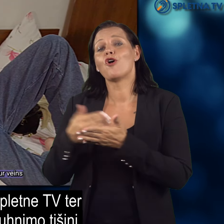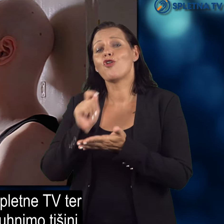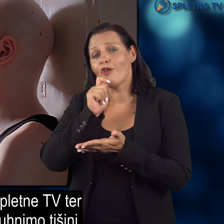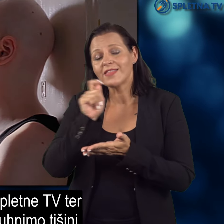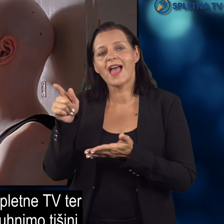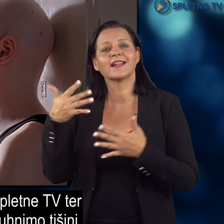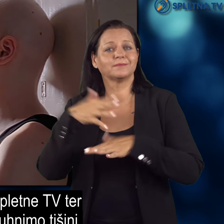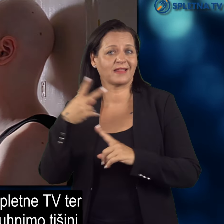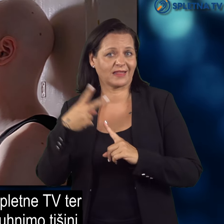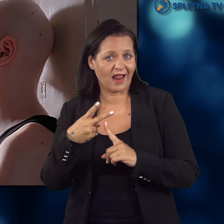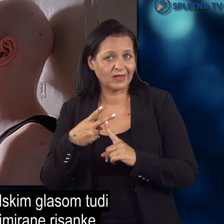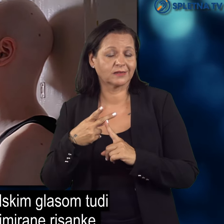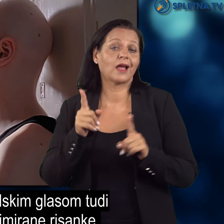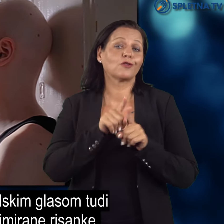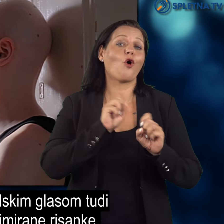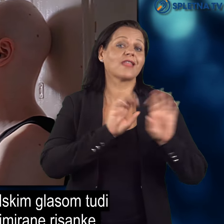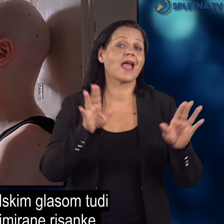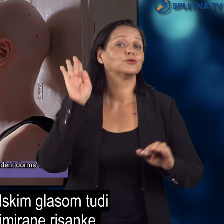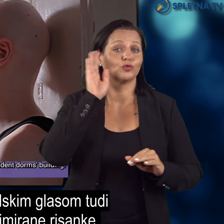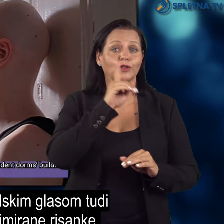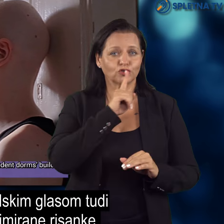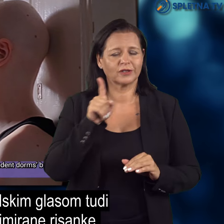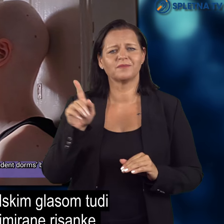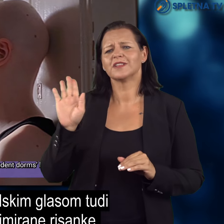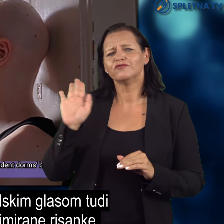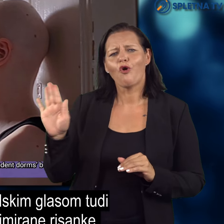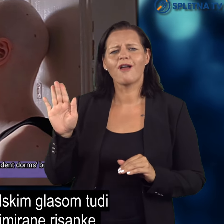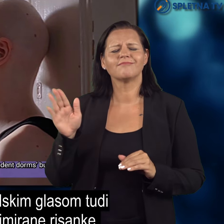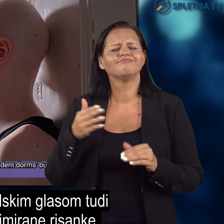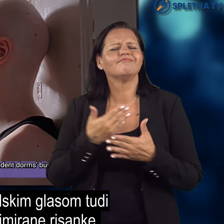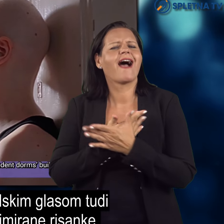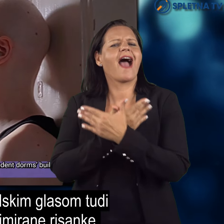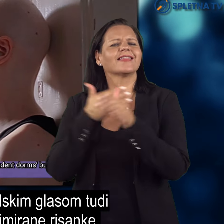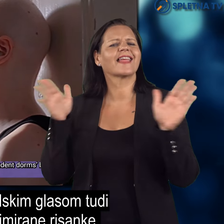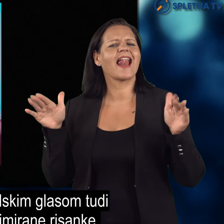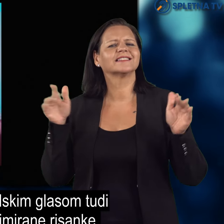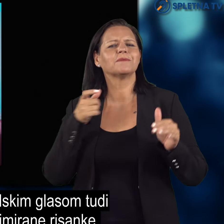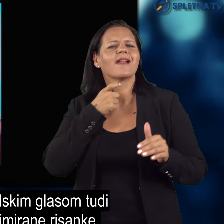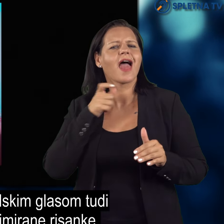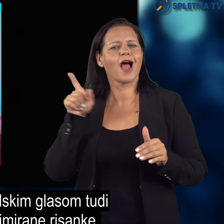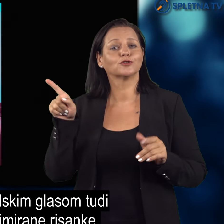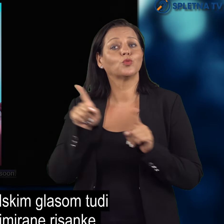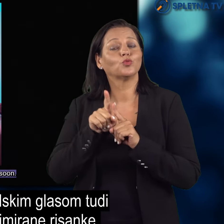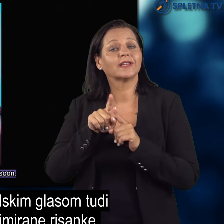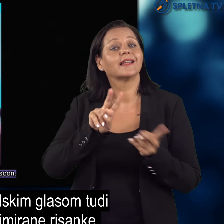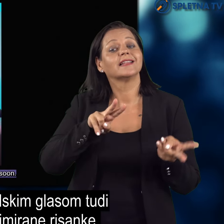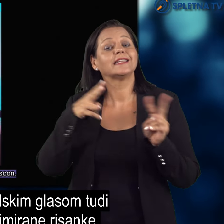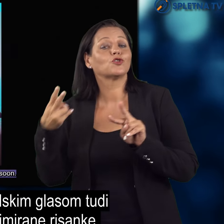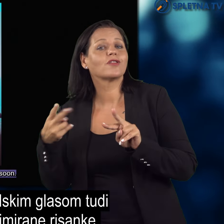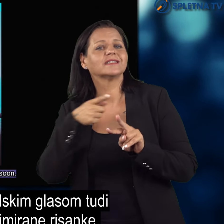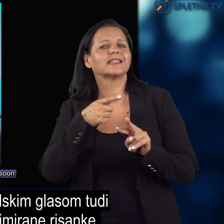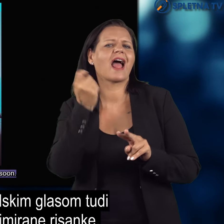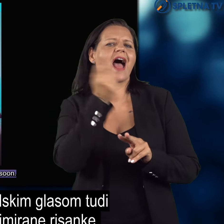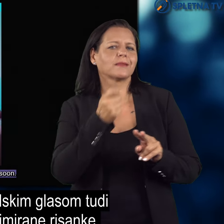oddaje Prisluhnimo tišini, ki svojim angelskim glasom tudi sinhronizira animirane risanke, je še pred dobrim